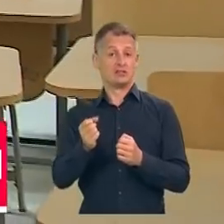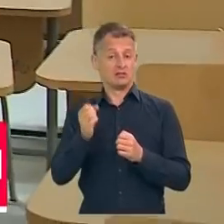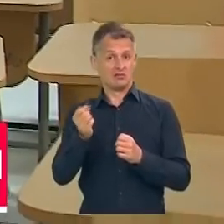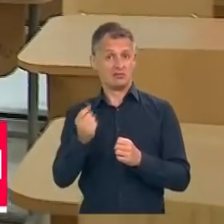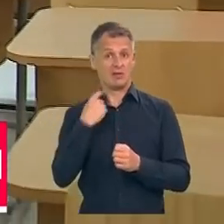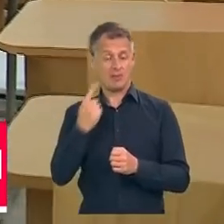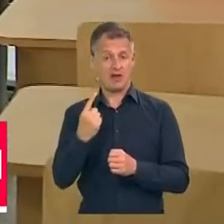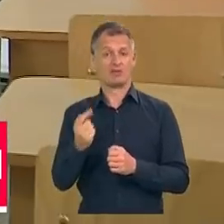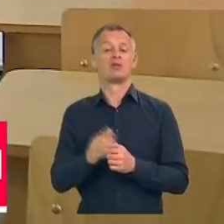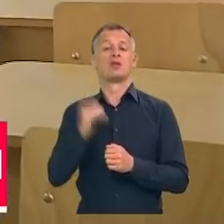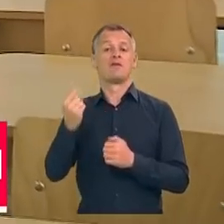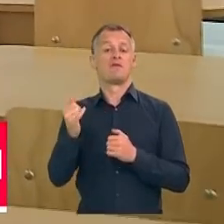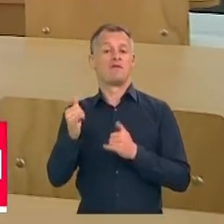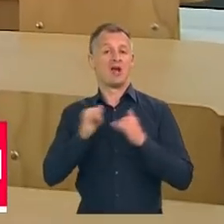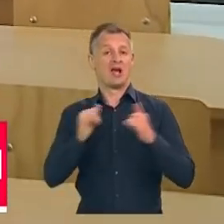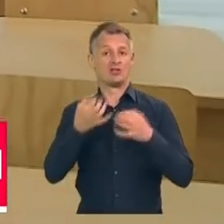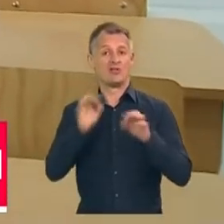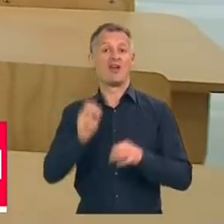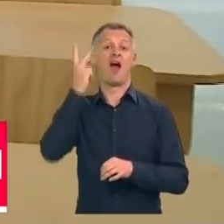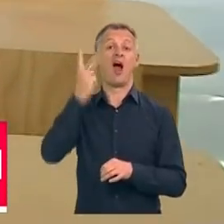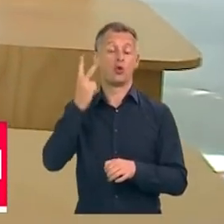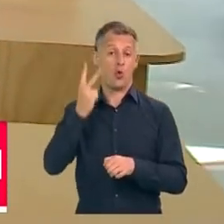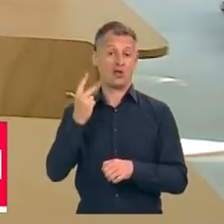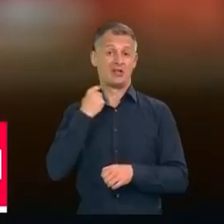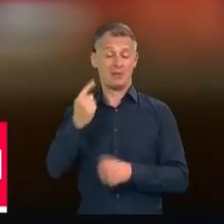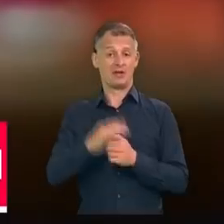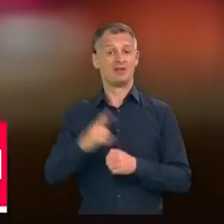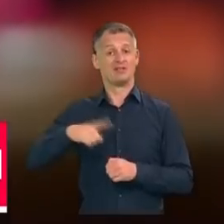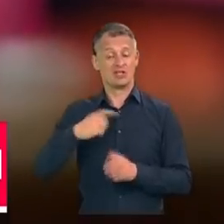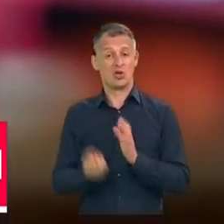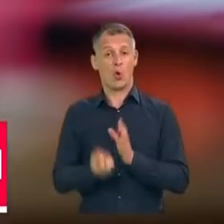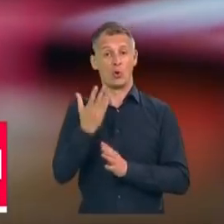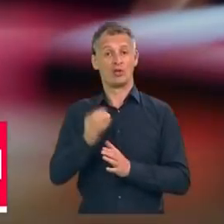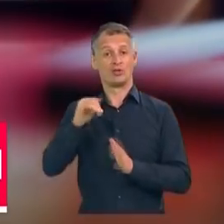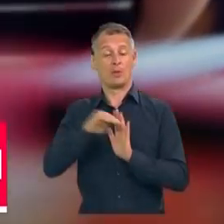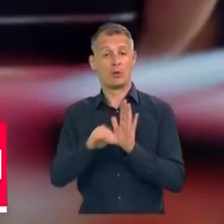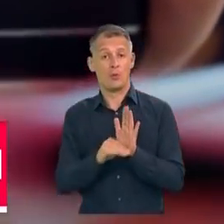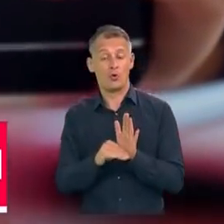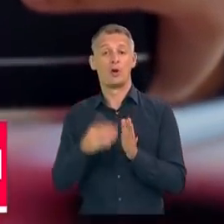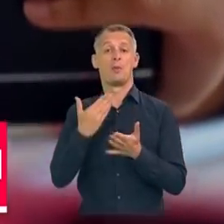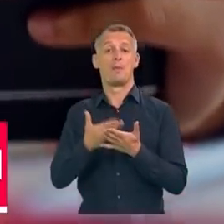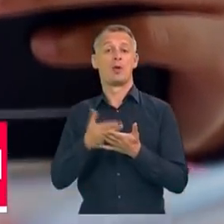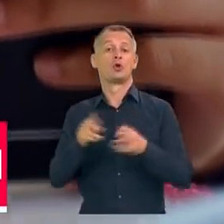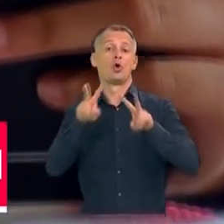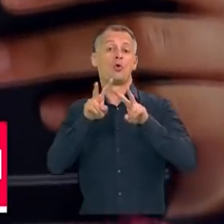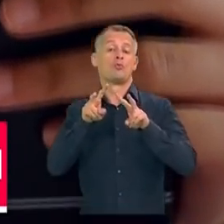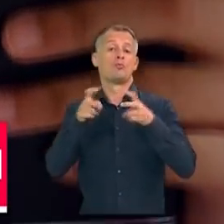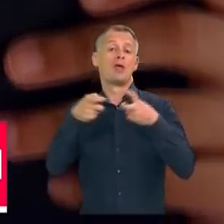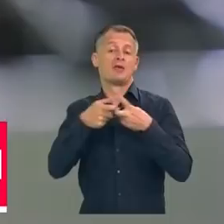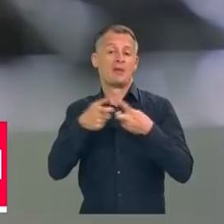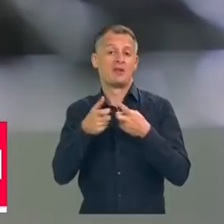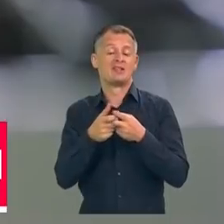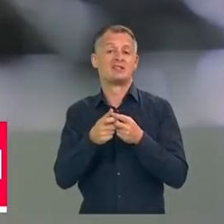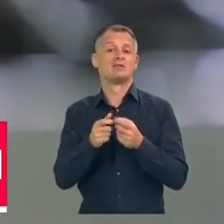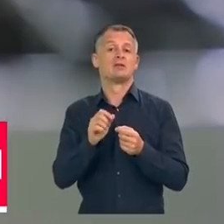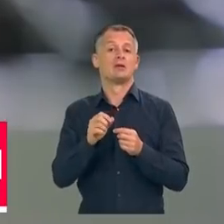februarie să fie cea de-a doua săptămână. Deci sunt noutăți și în ceea ce privește programul de evaluare standardizată. Astfel au fost administrate